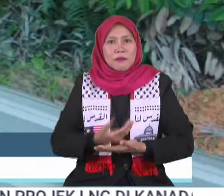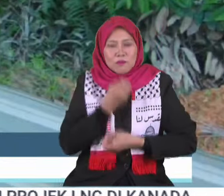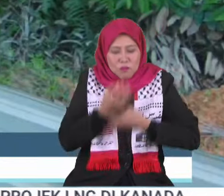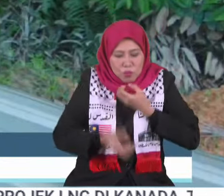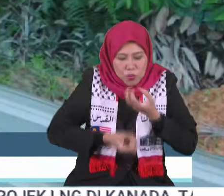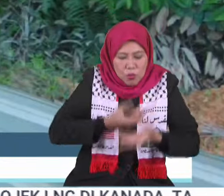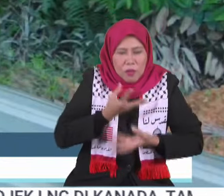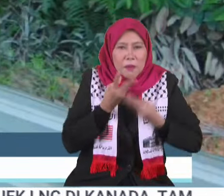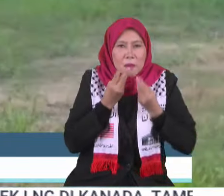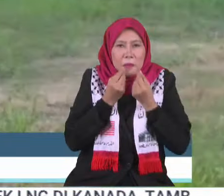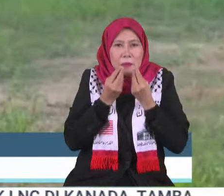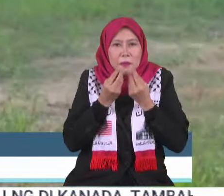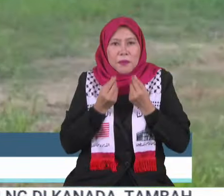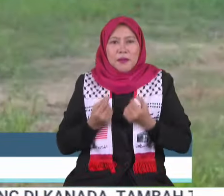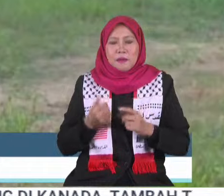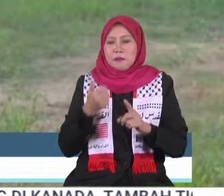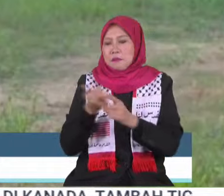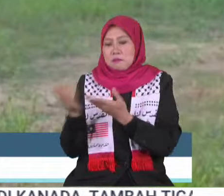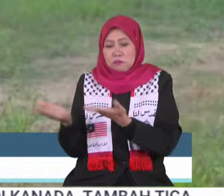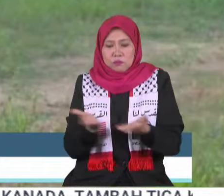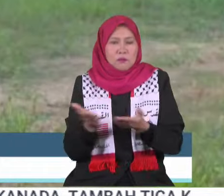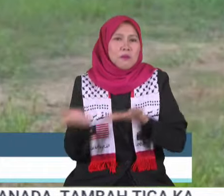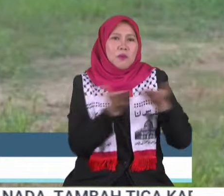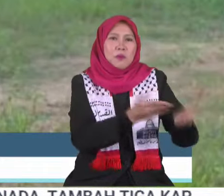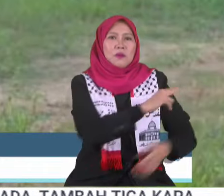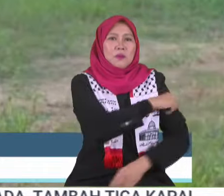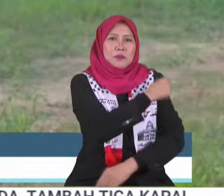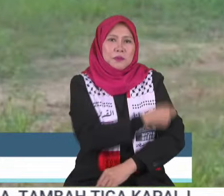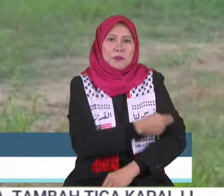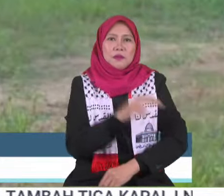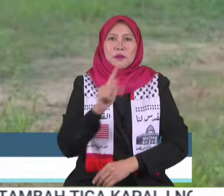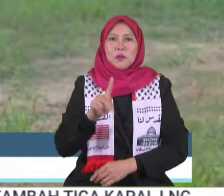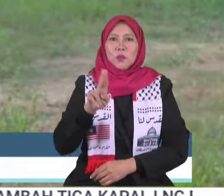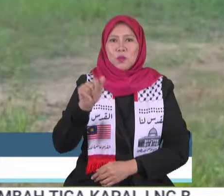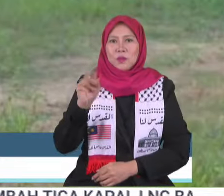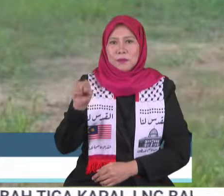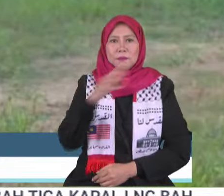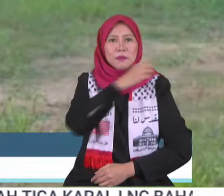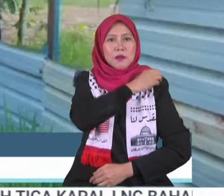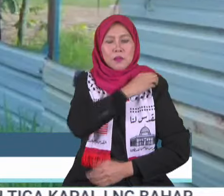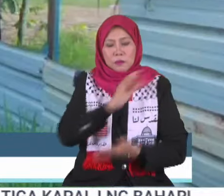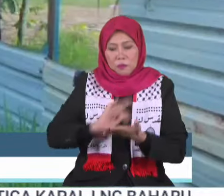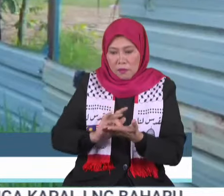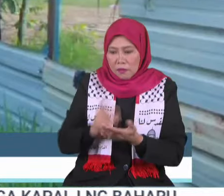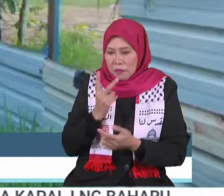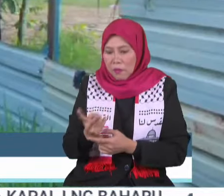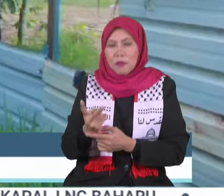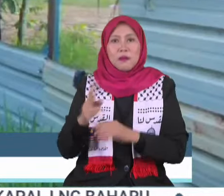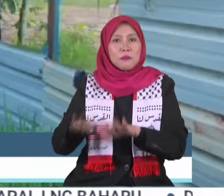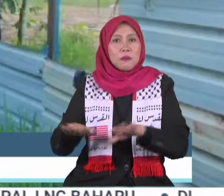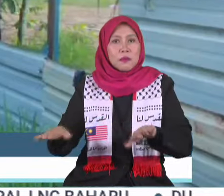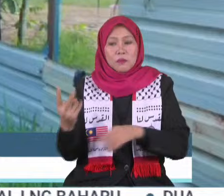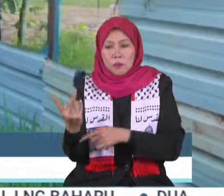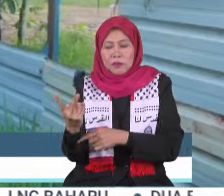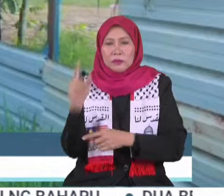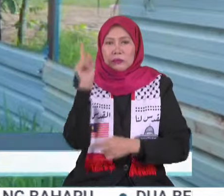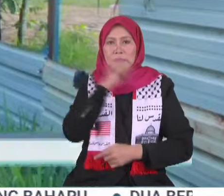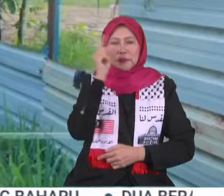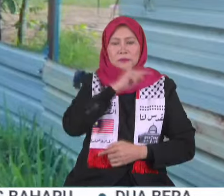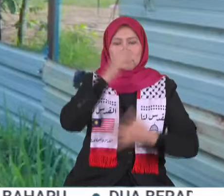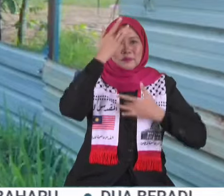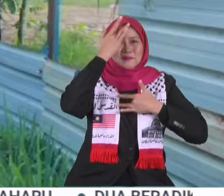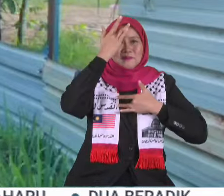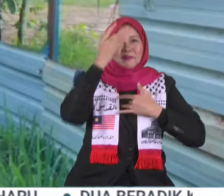mulut berbuih. Mangsa kemudiannya dibawa ke Hospital Kulim. Pegawai perubatan mendapati kedua beradik itu dalam keadaan kritikal